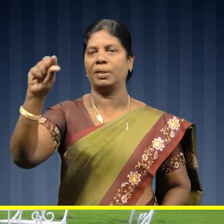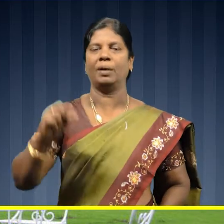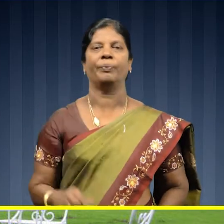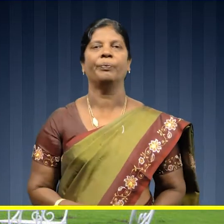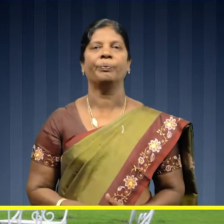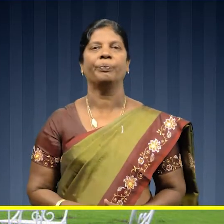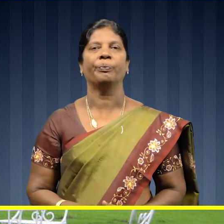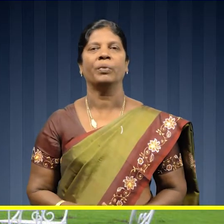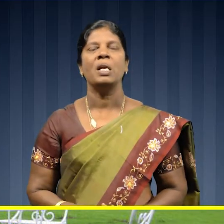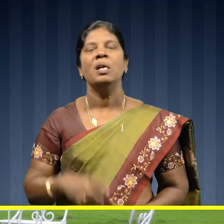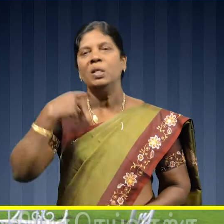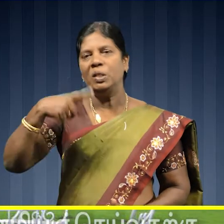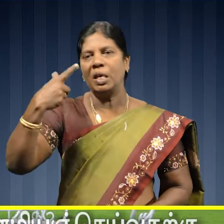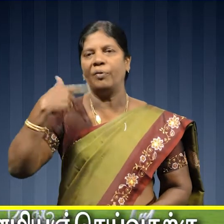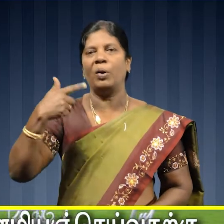9 வசனத்தில்,